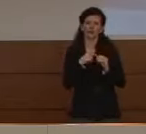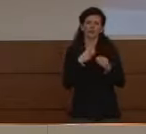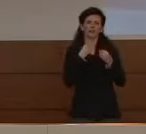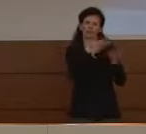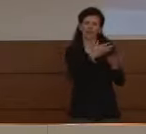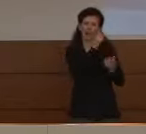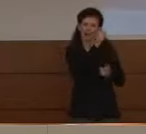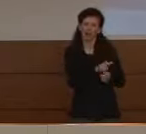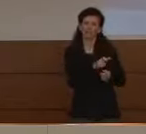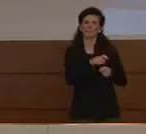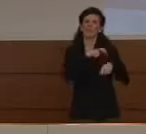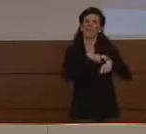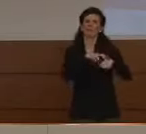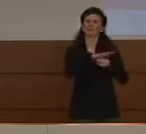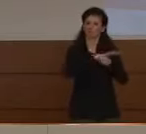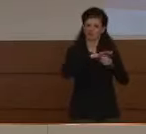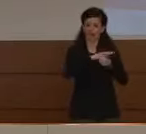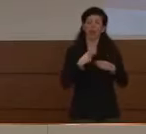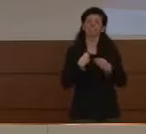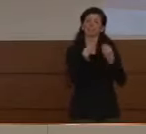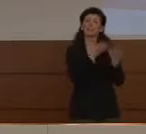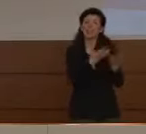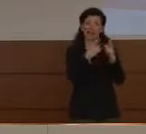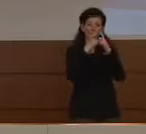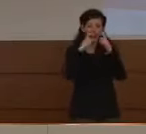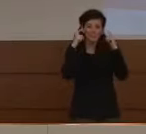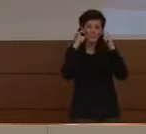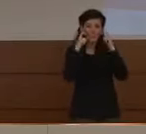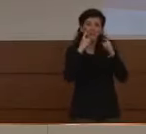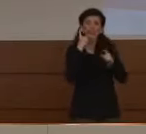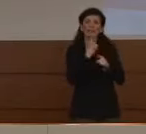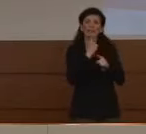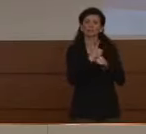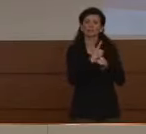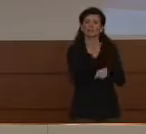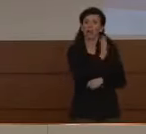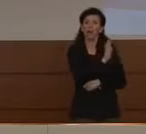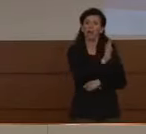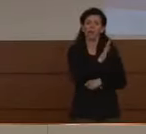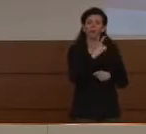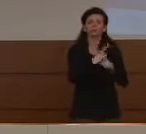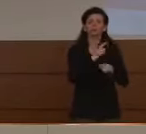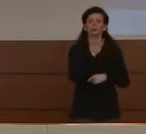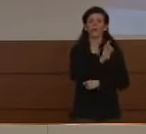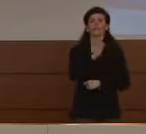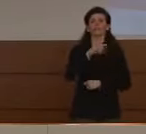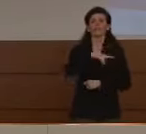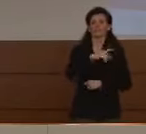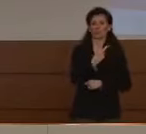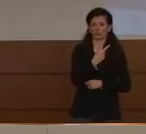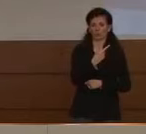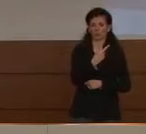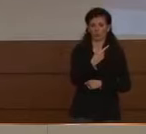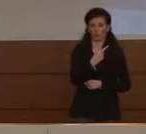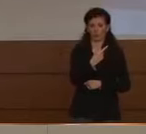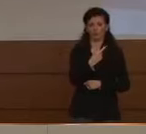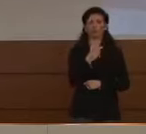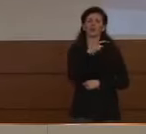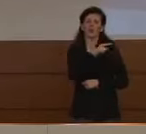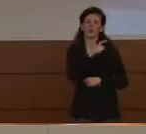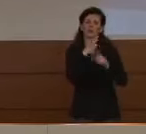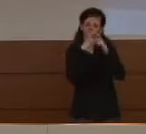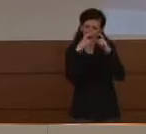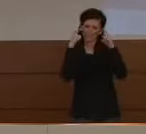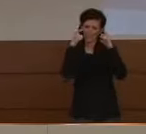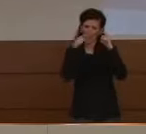arcuri delle mascherine necessarie le famose ffp2 queste mascherine comunque possono